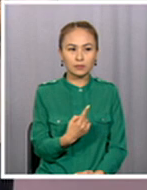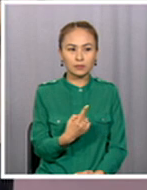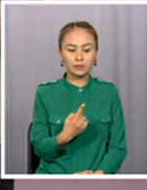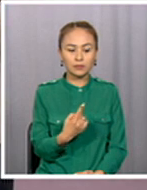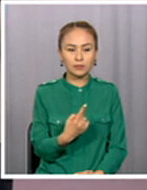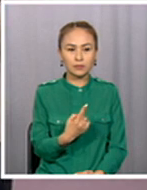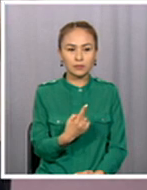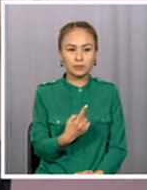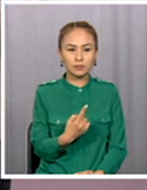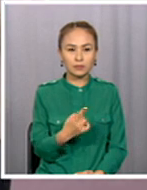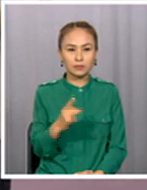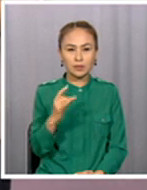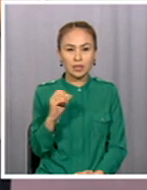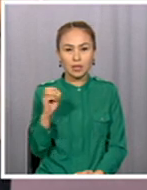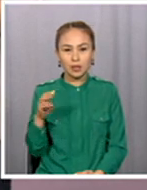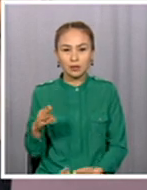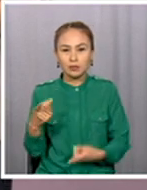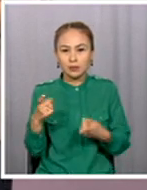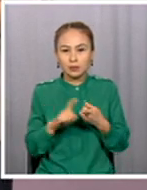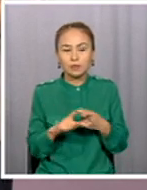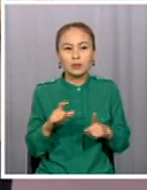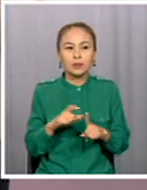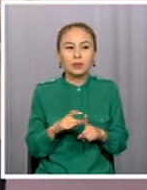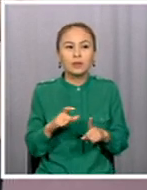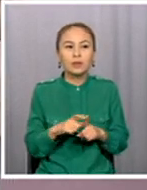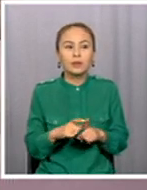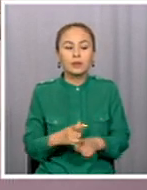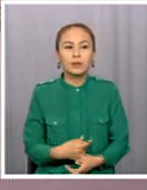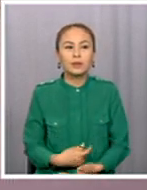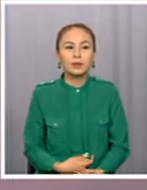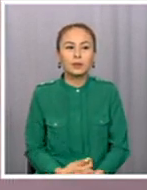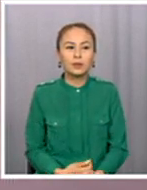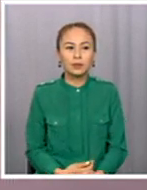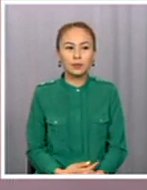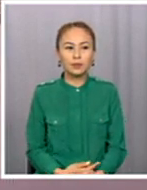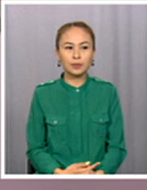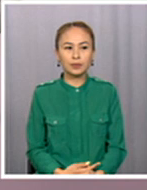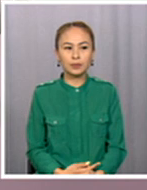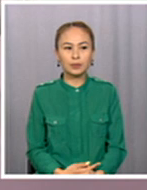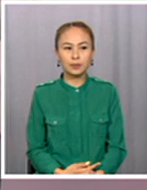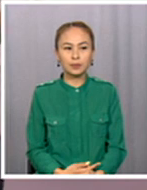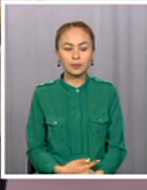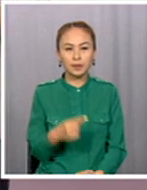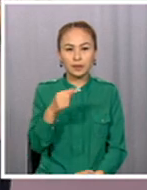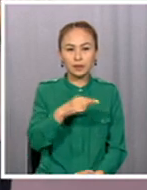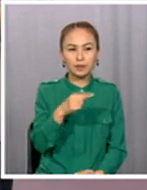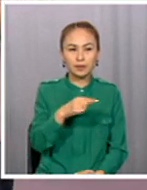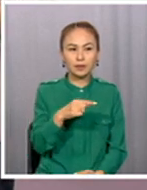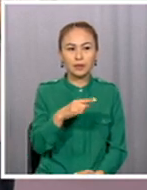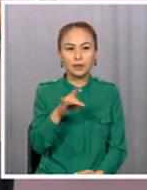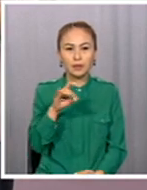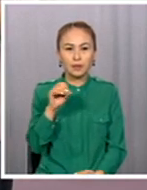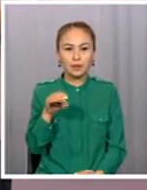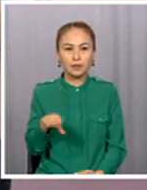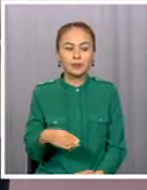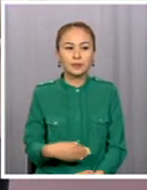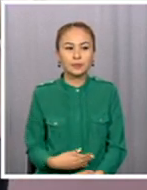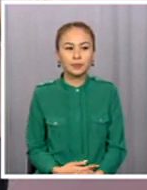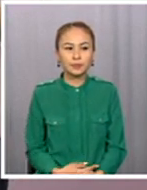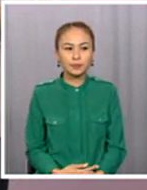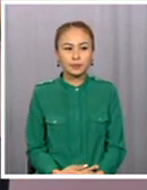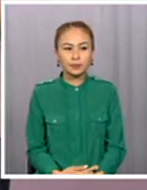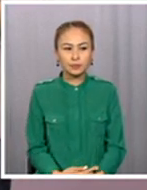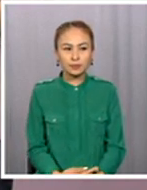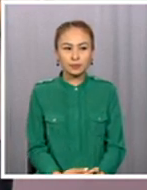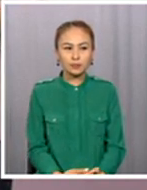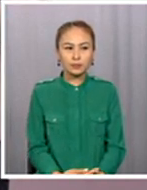Яғни ол рет сөзімен байланысып тұр. Келесі сан есім мың. Ол қай сөзімен